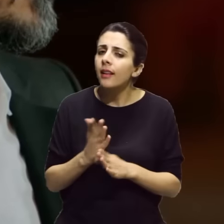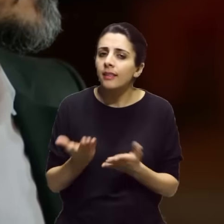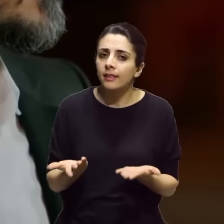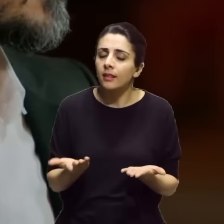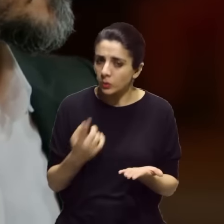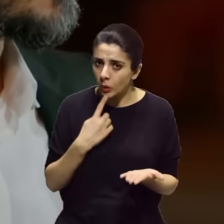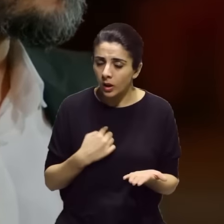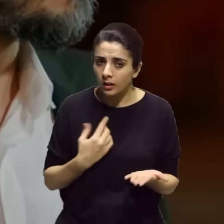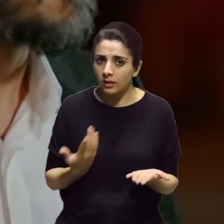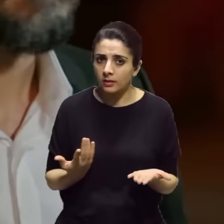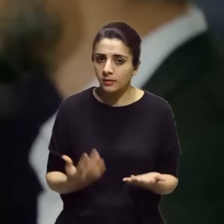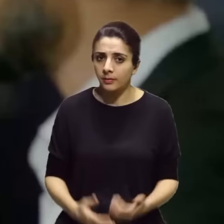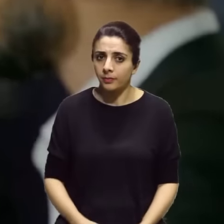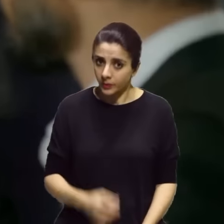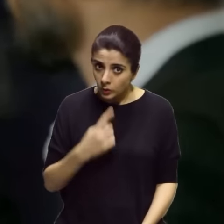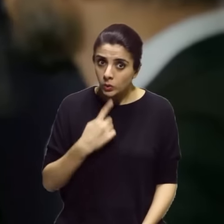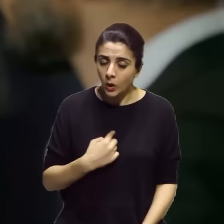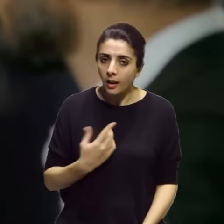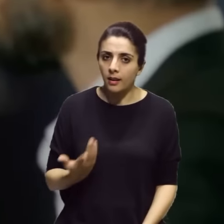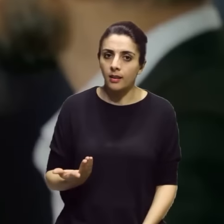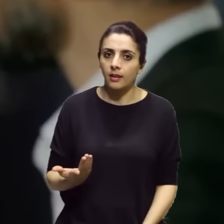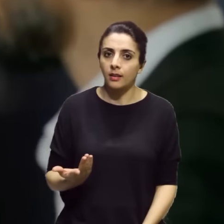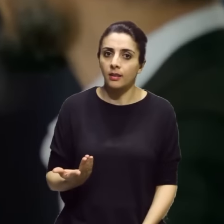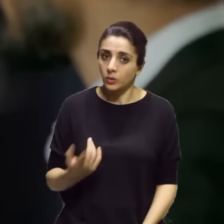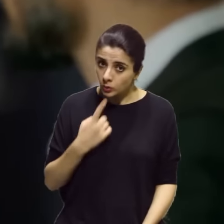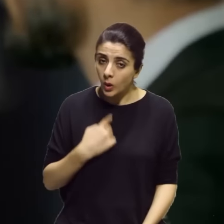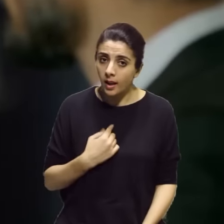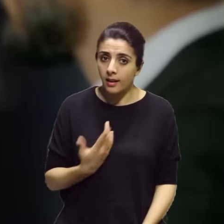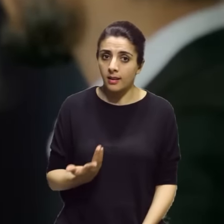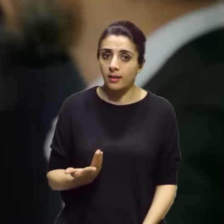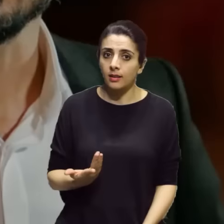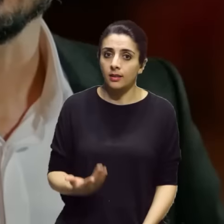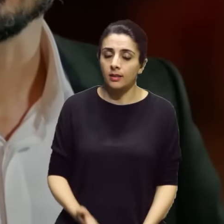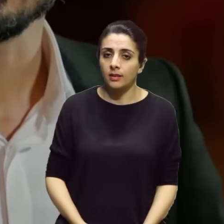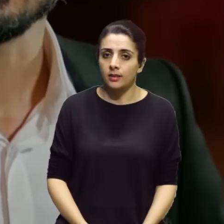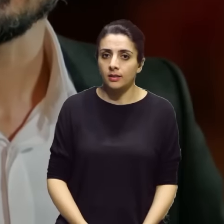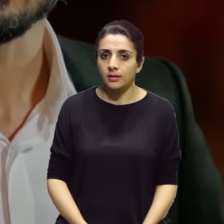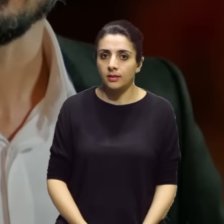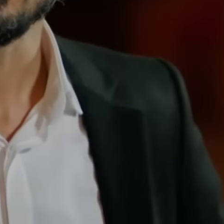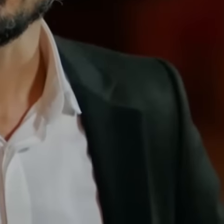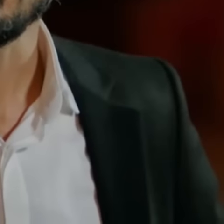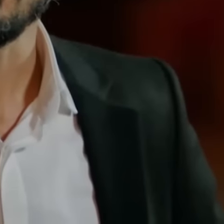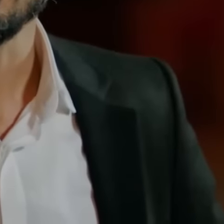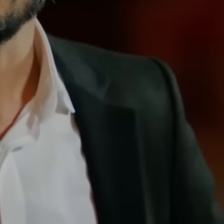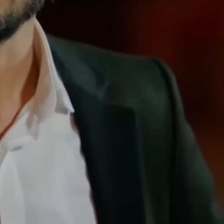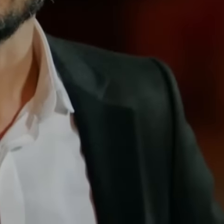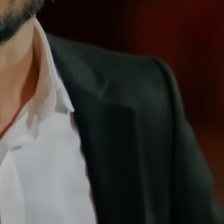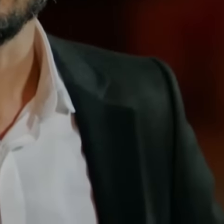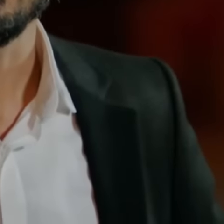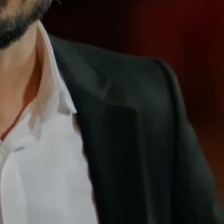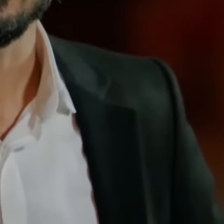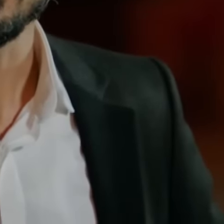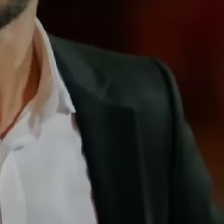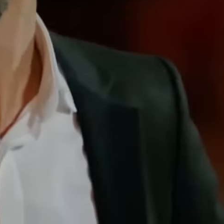Ha? Söylesene. Söyle. Mazhar kaçırdığı gözleriyle dudaklarının